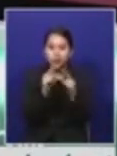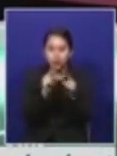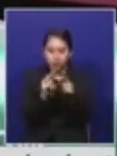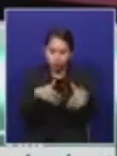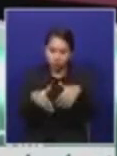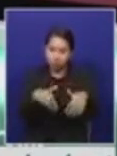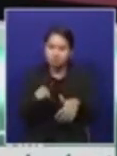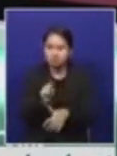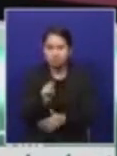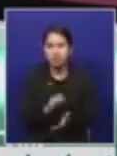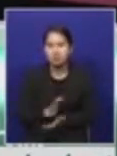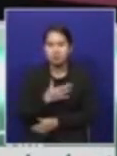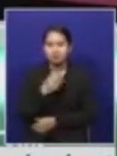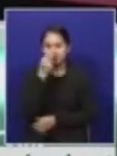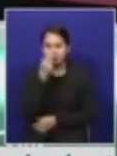มีคนอยากจะเห็นผู้นำประเทศก็ที่จะไปลง